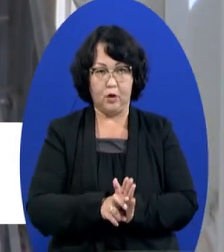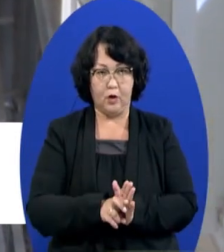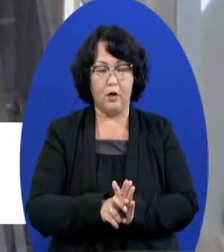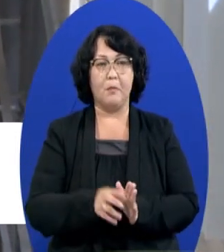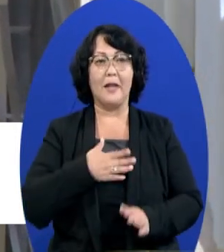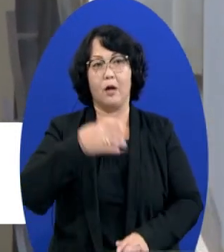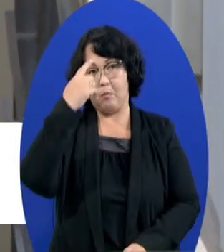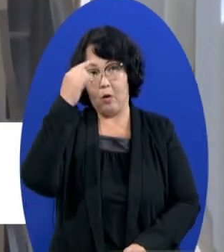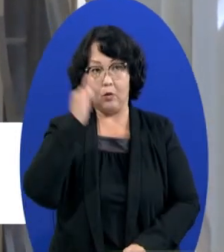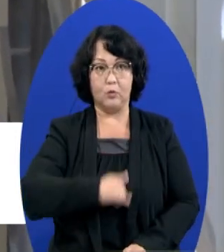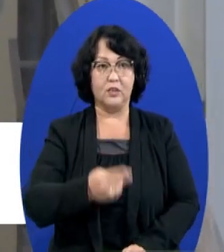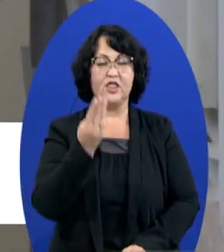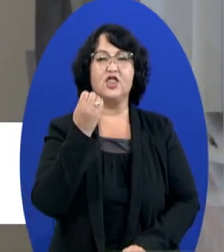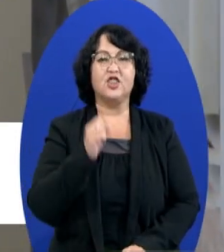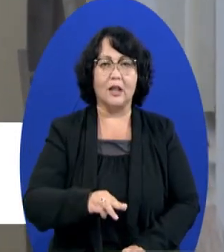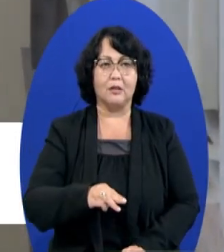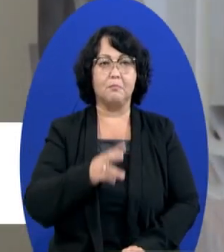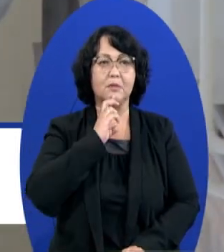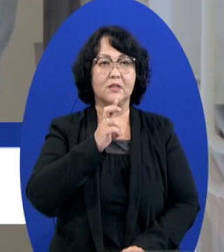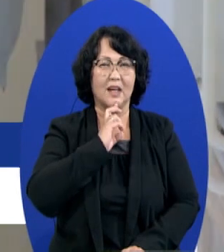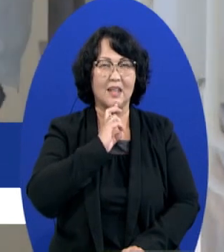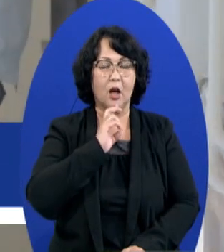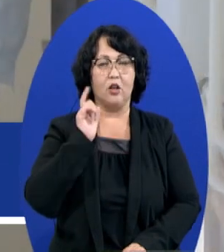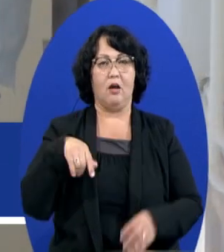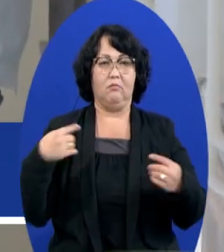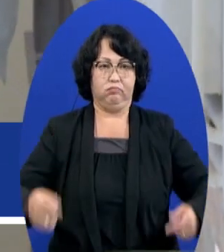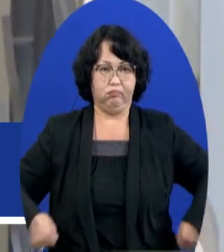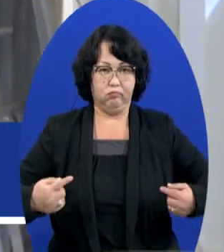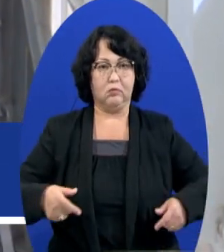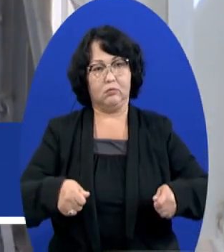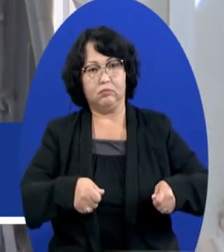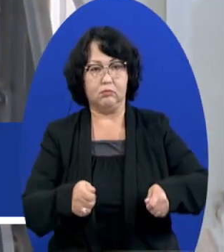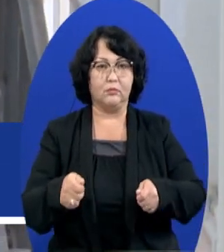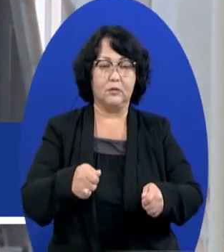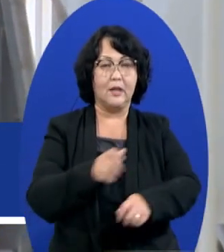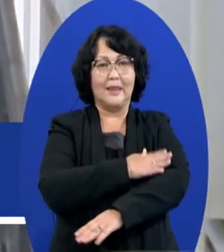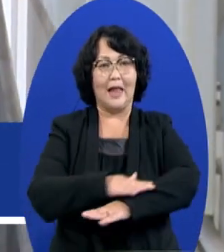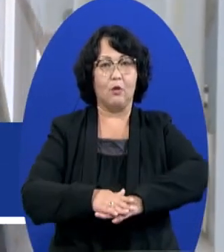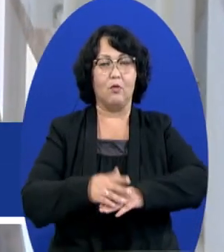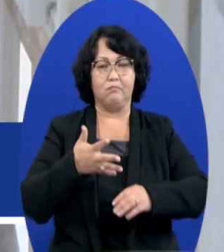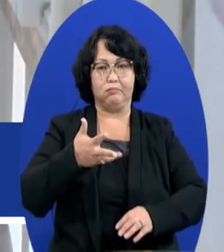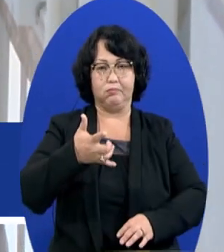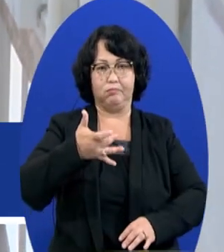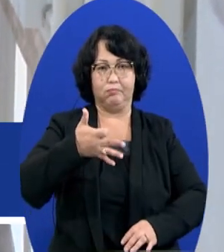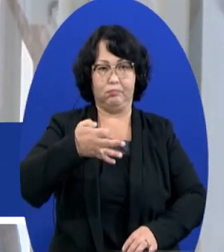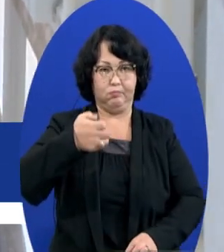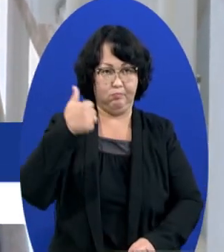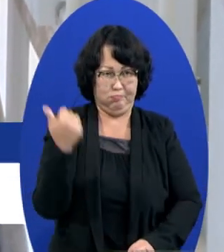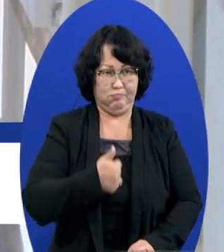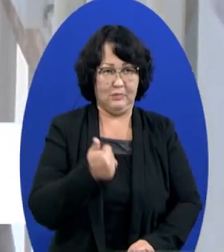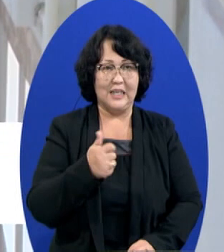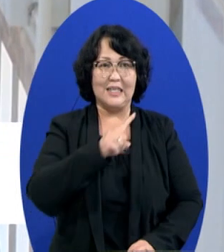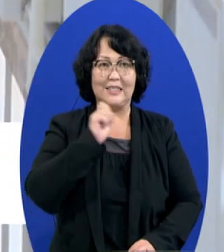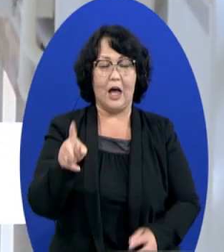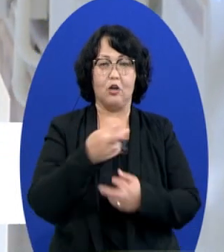манай монголч бас шатны бэрхшээл байдаг. Энэ бол бүх давхруудаа юм налуу замтай. Тэгээ зааллуугаа орсон бас налуу зам бүх газруудын